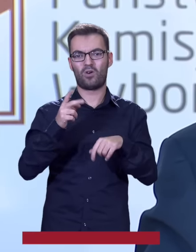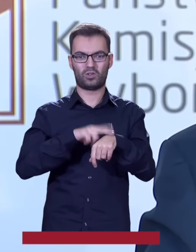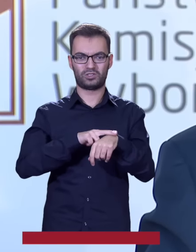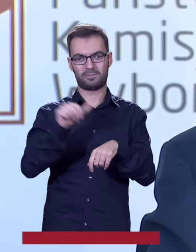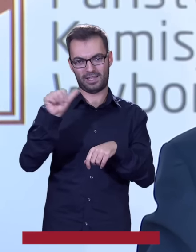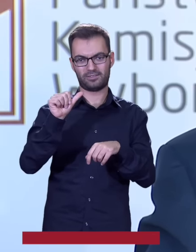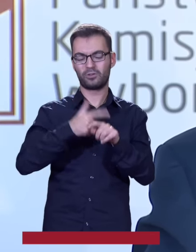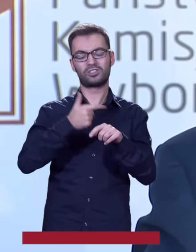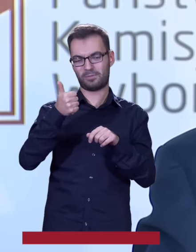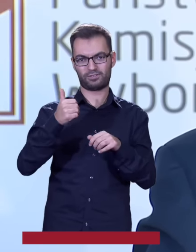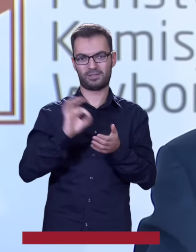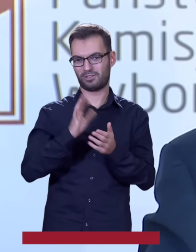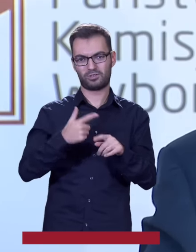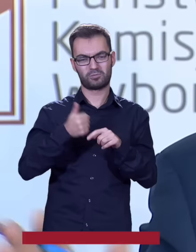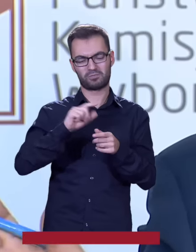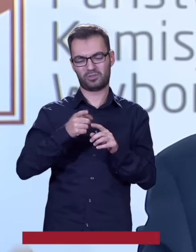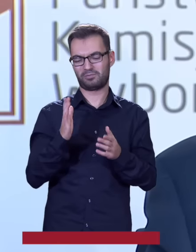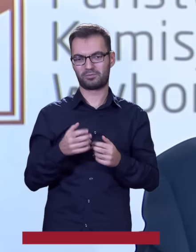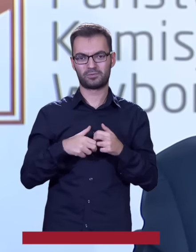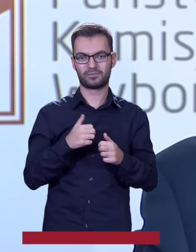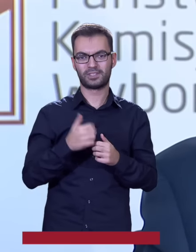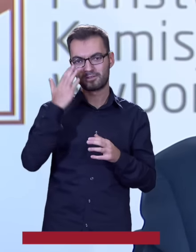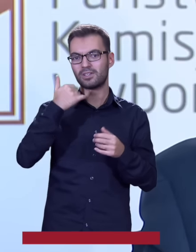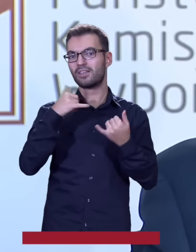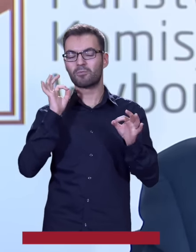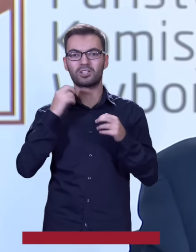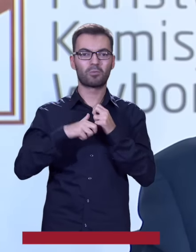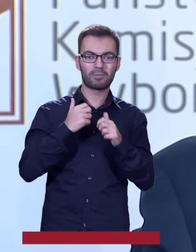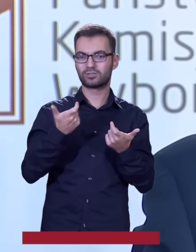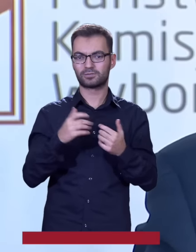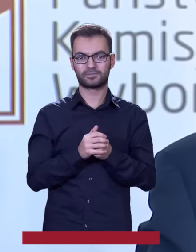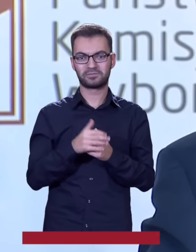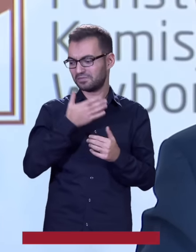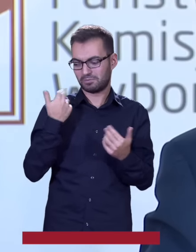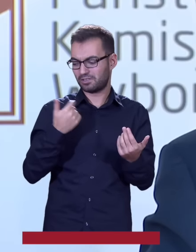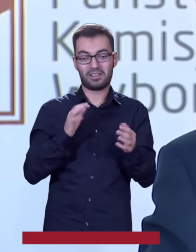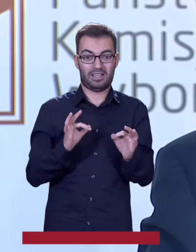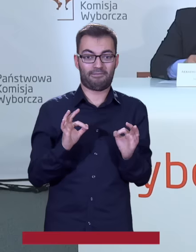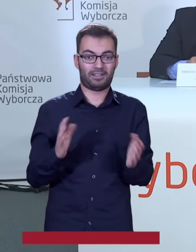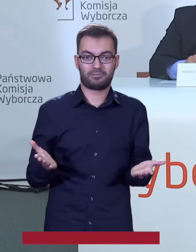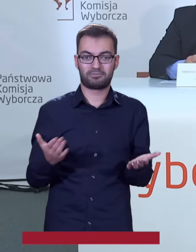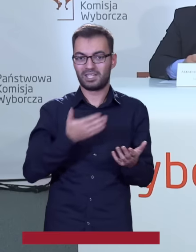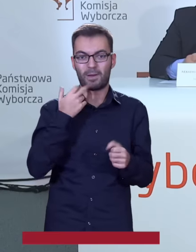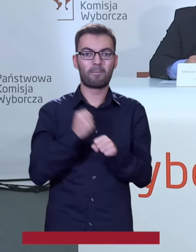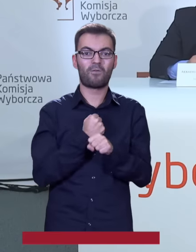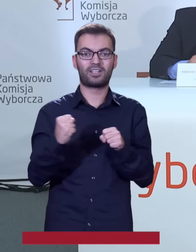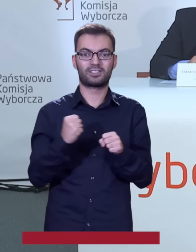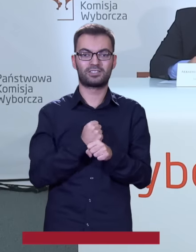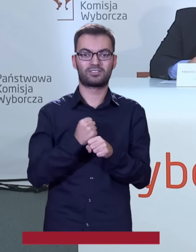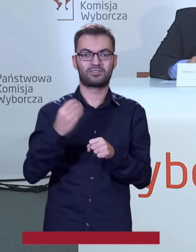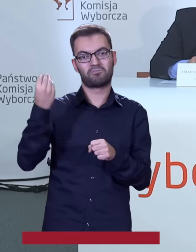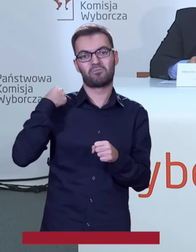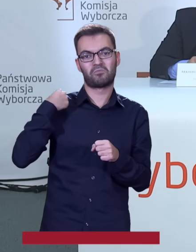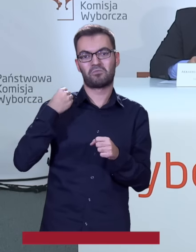21. Są jakieś incydenty? Czy mamy wiedzę o incydentach? Proszę bardzo, może pan sędzia. Nie ma na chwilę obecną poważniejszych zgłoszeń o incydentach, które